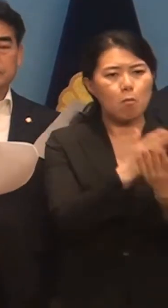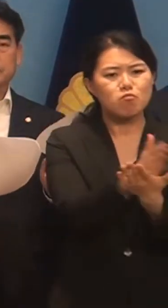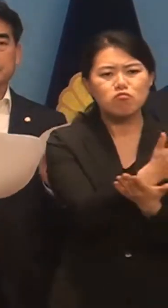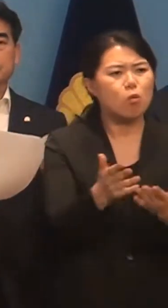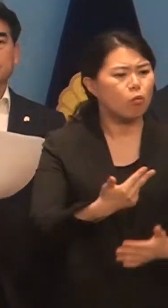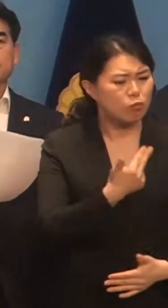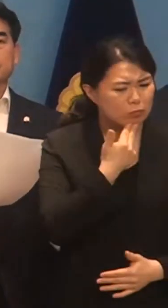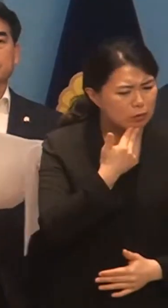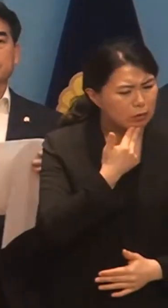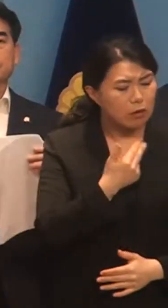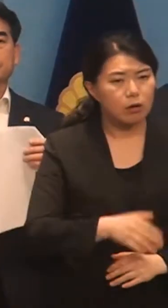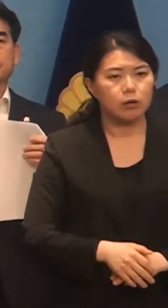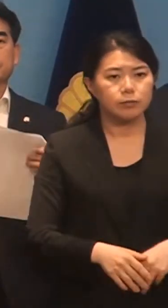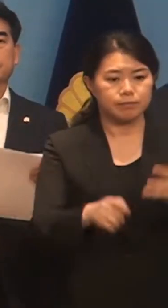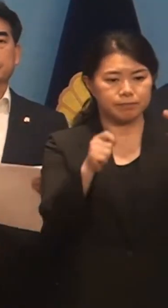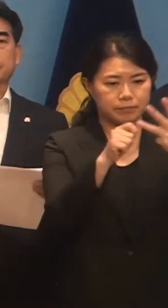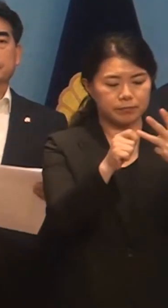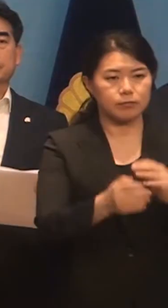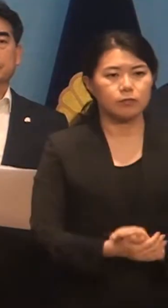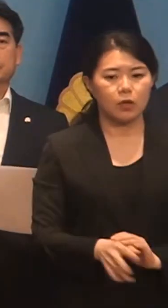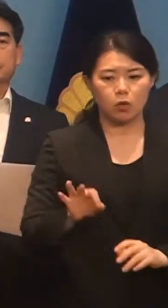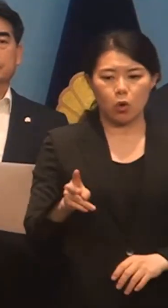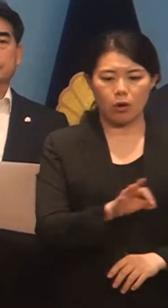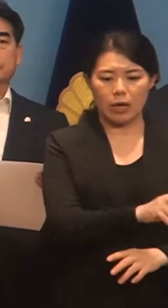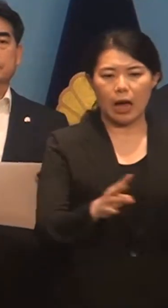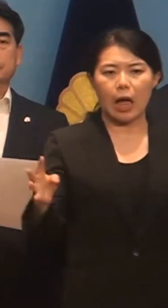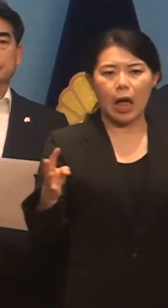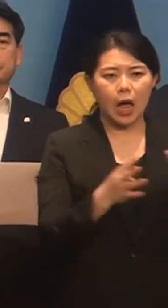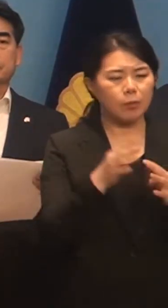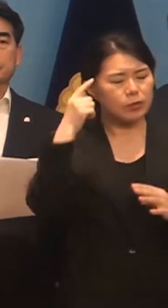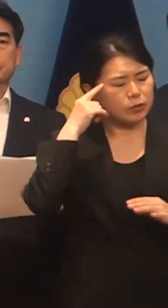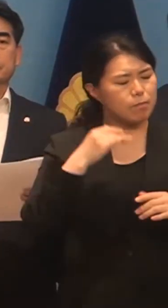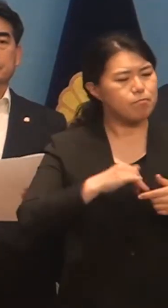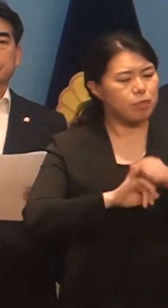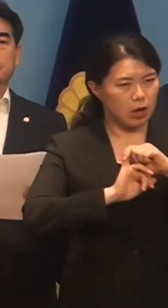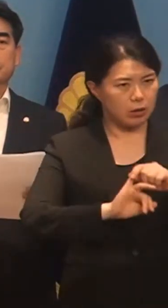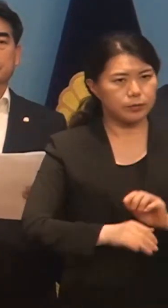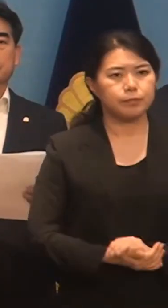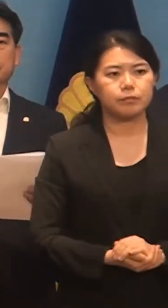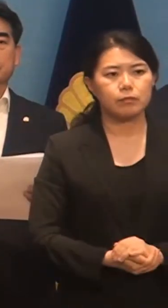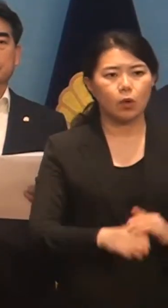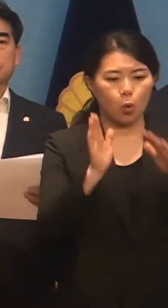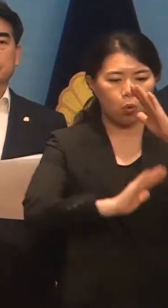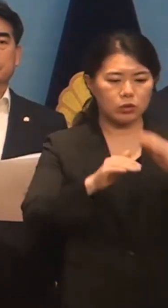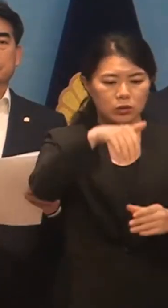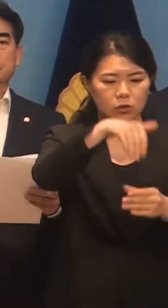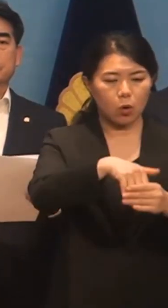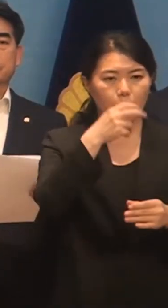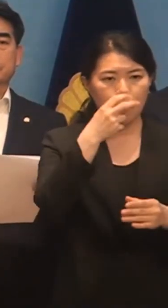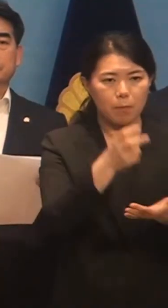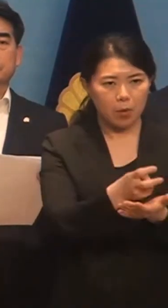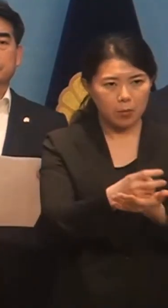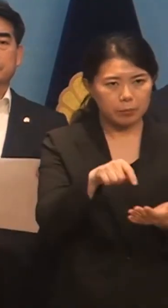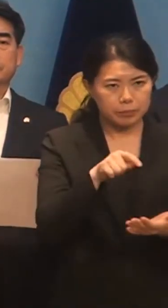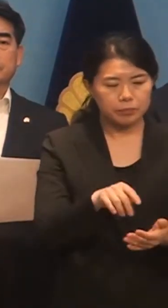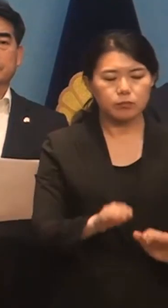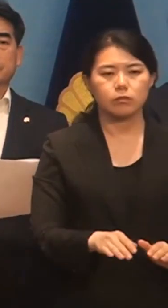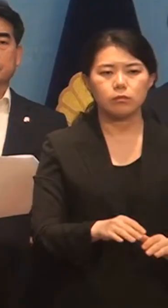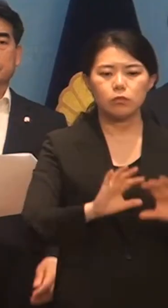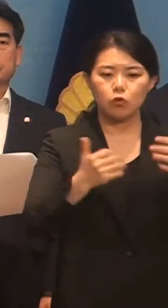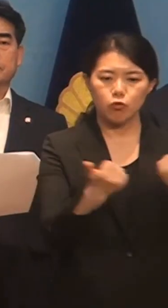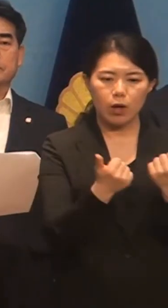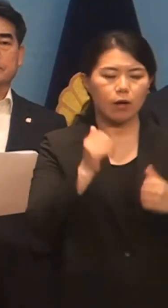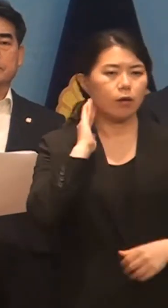없습니다. 셋째, 여야 합의 정신 파기입니다. 공직선거법의 당사자는 국회의원은